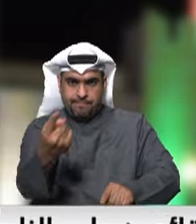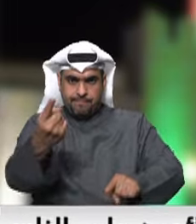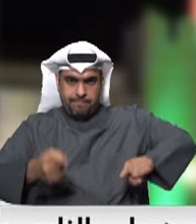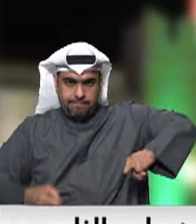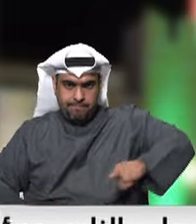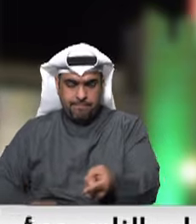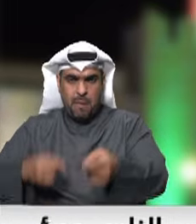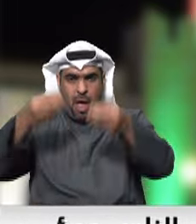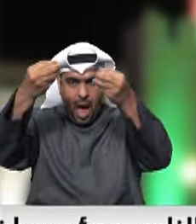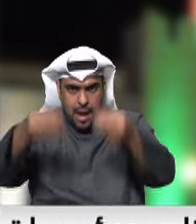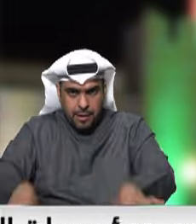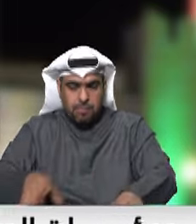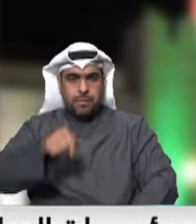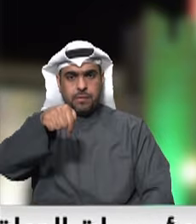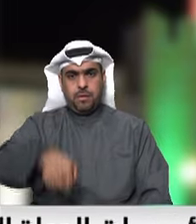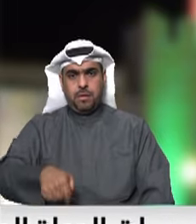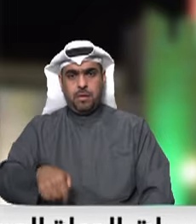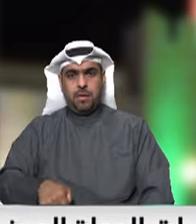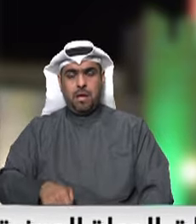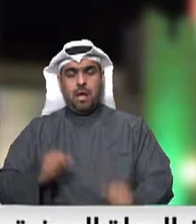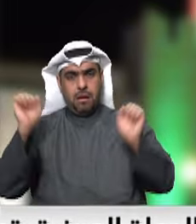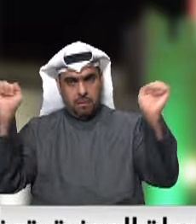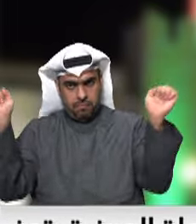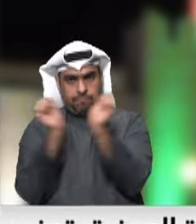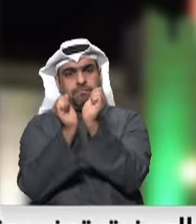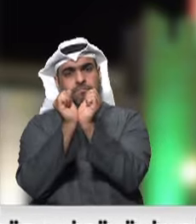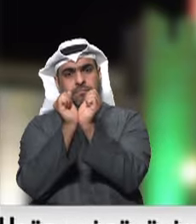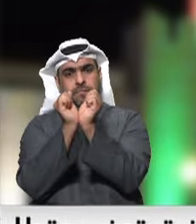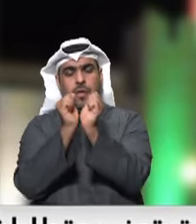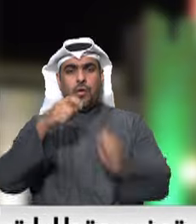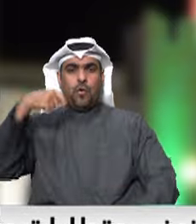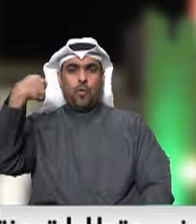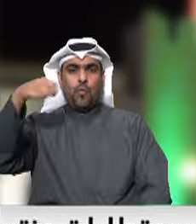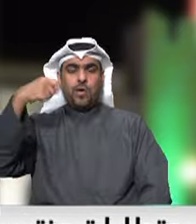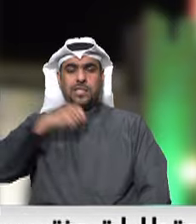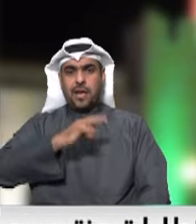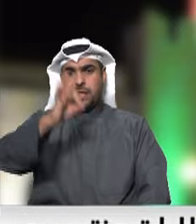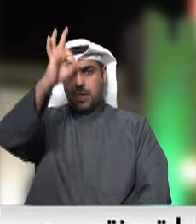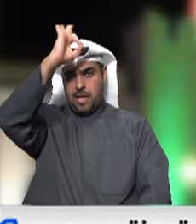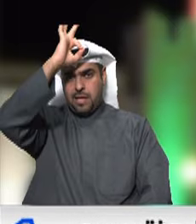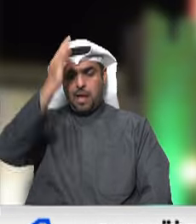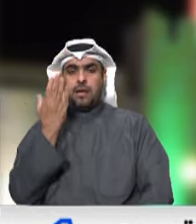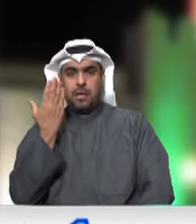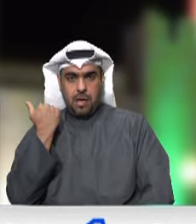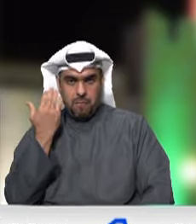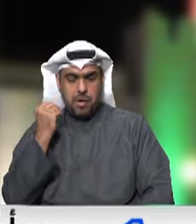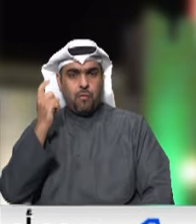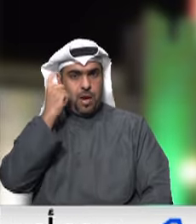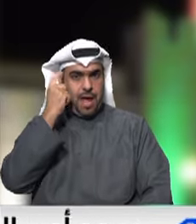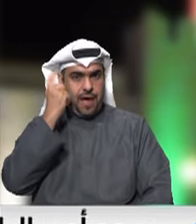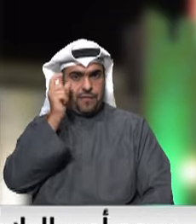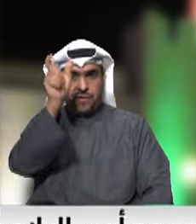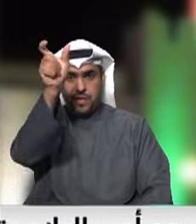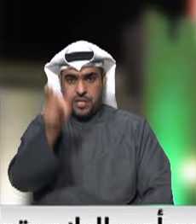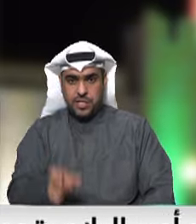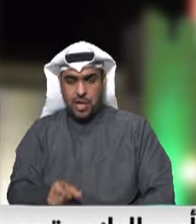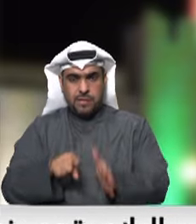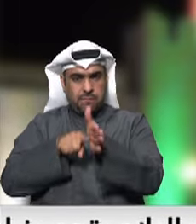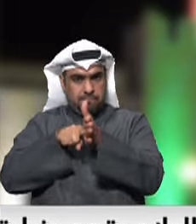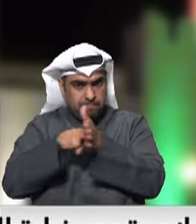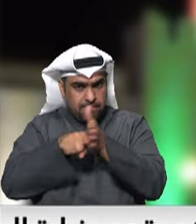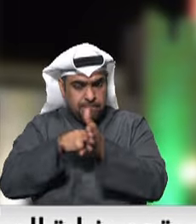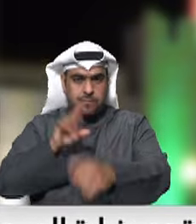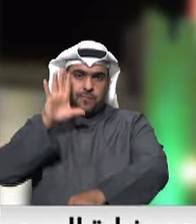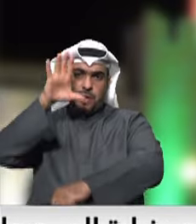واشاد مجلس الوزراء بالدور الذي تطلع به وزاره الداخليه للتصدي لاي مساس بالوحده الوطنيه وذلك عبر